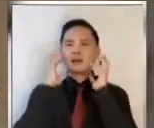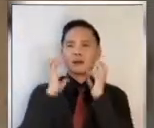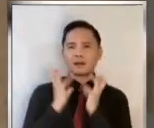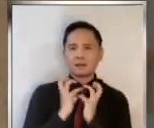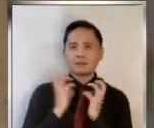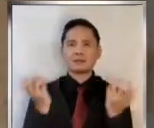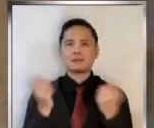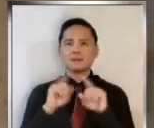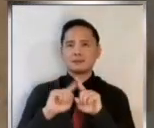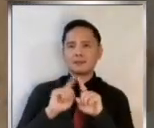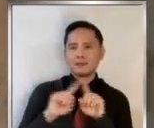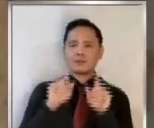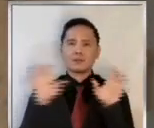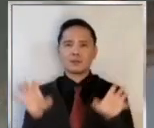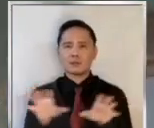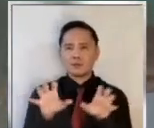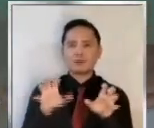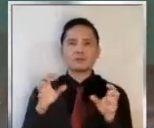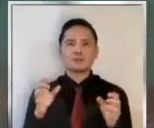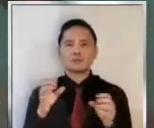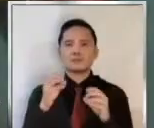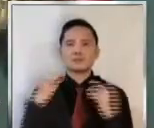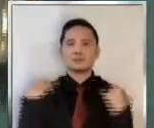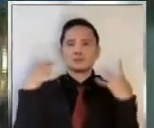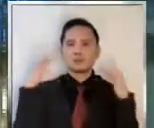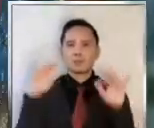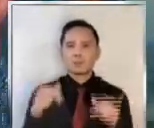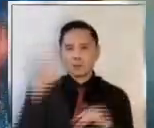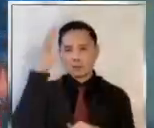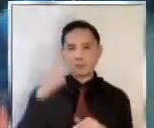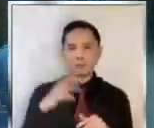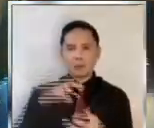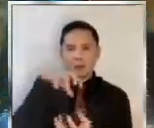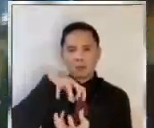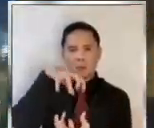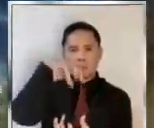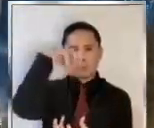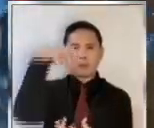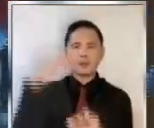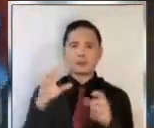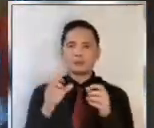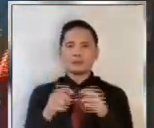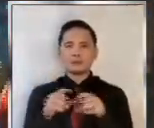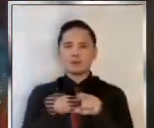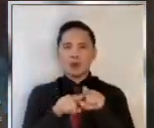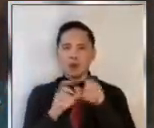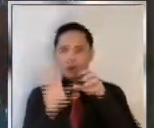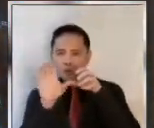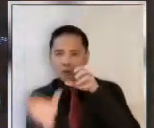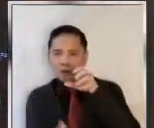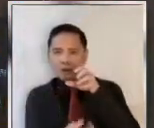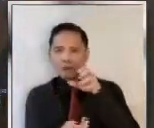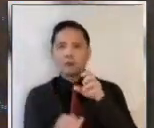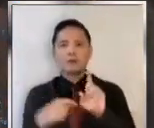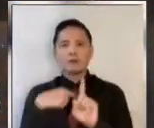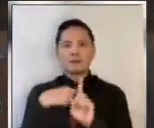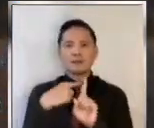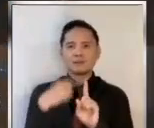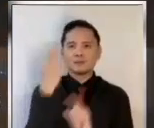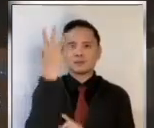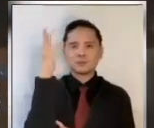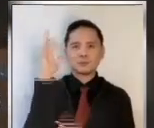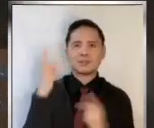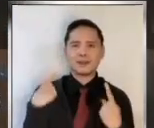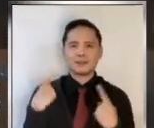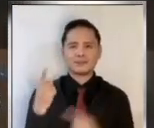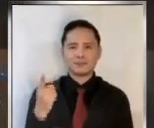May snowman, Christmas stockings, at syempre hindi mawawala ang napakakulay na Christmas tree. Para po